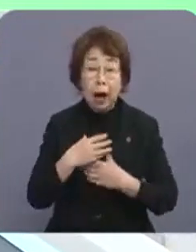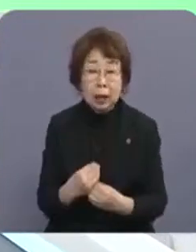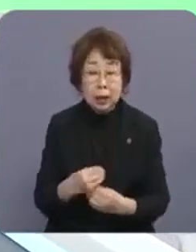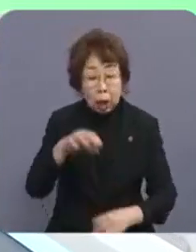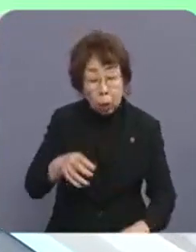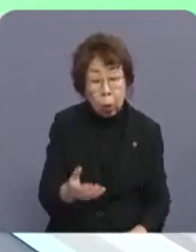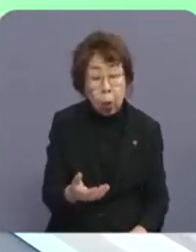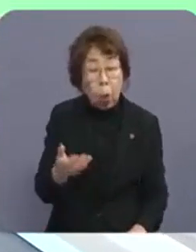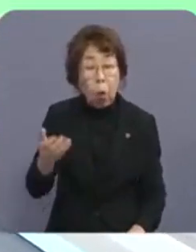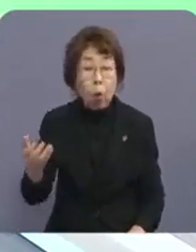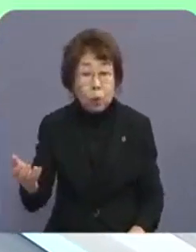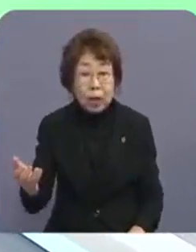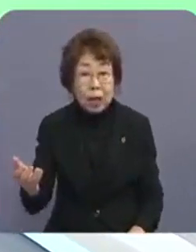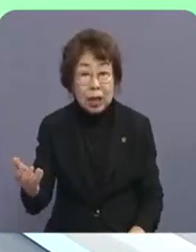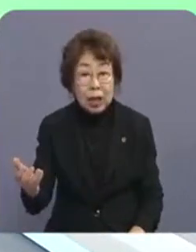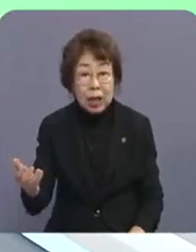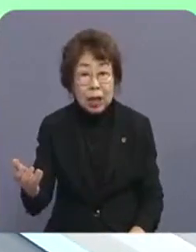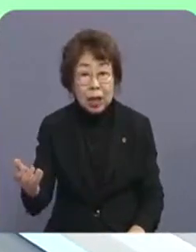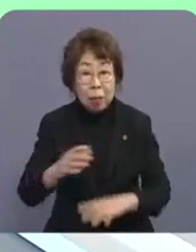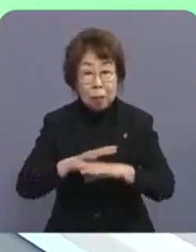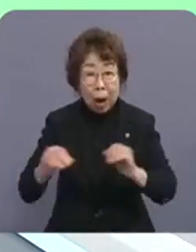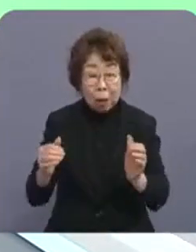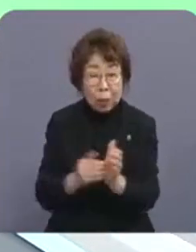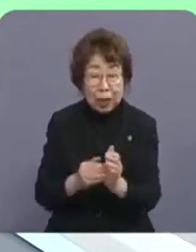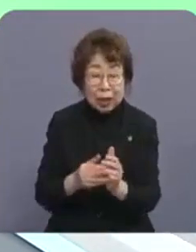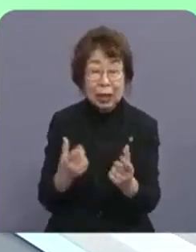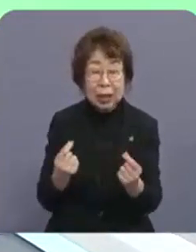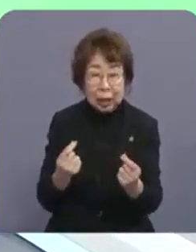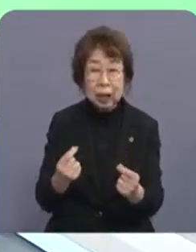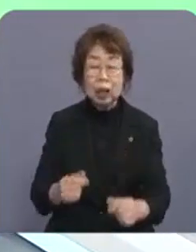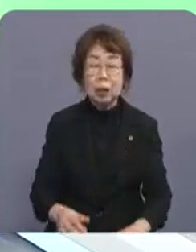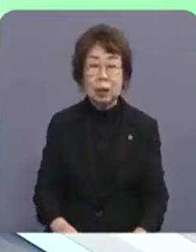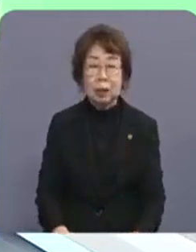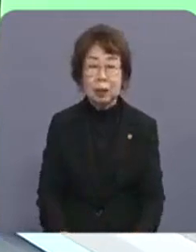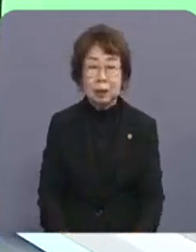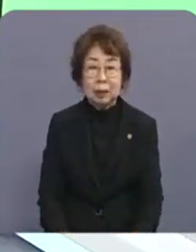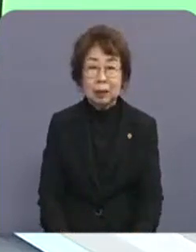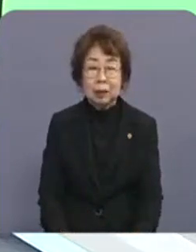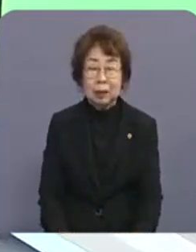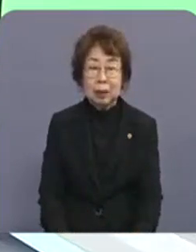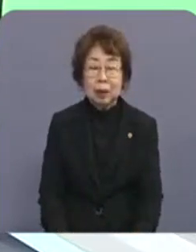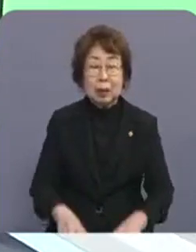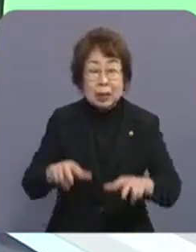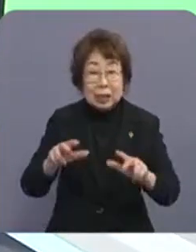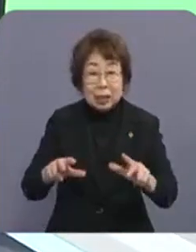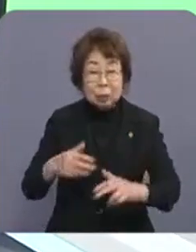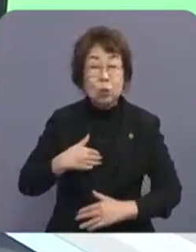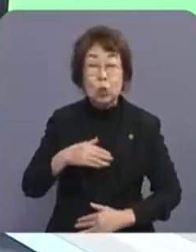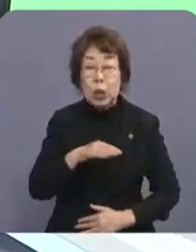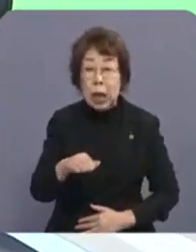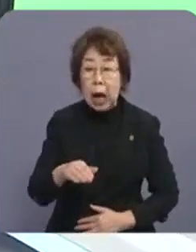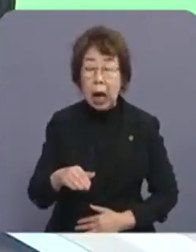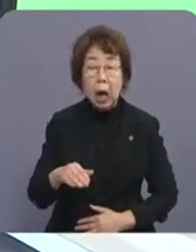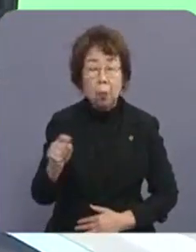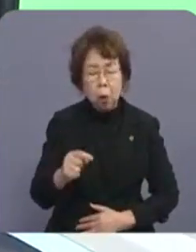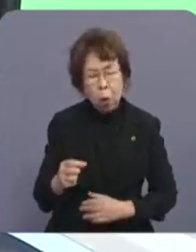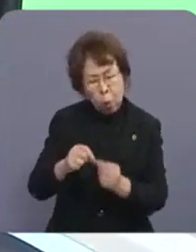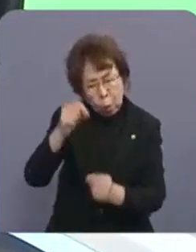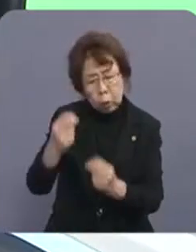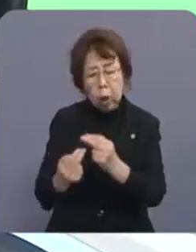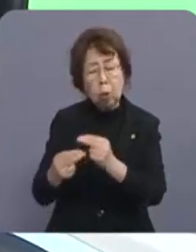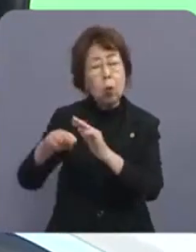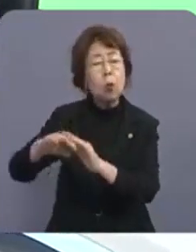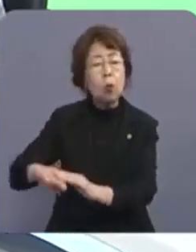장수로 옮기는 것이이 해체의 마무리 단계인 거잖아요 근데 우리가 지금 이걸 둘 연구 처분장